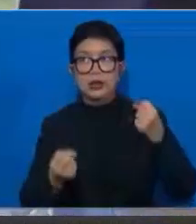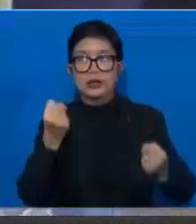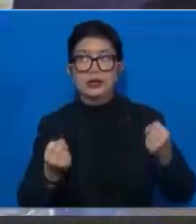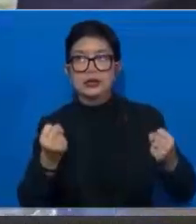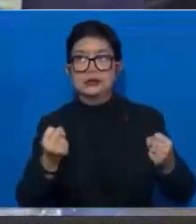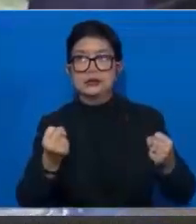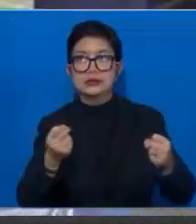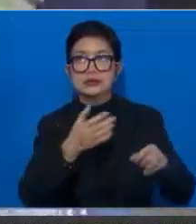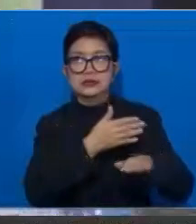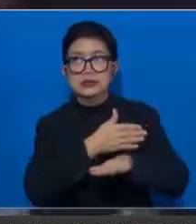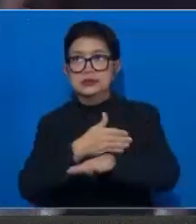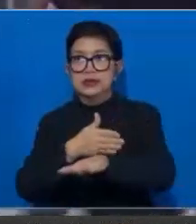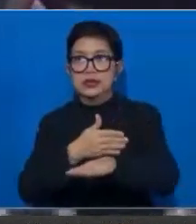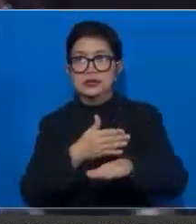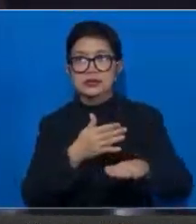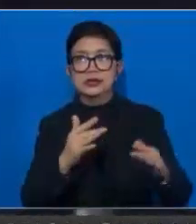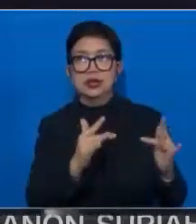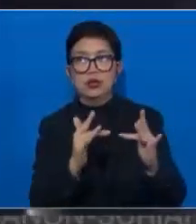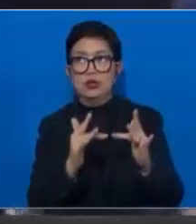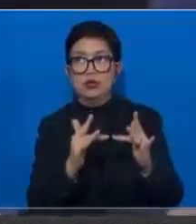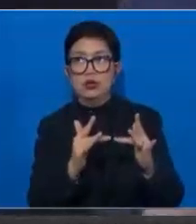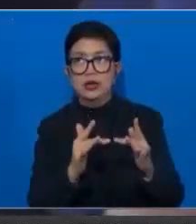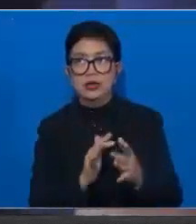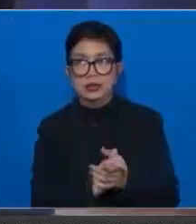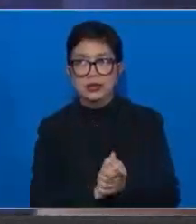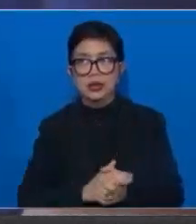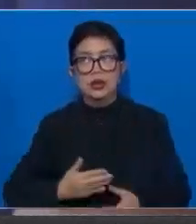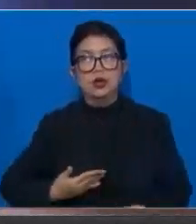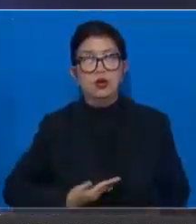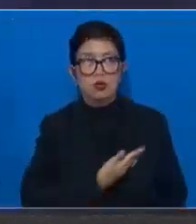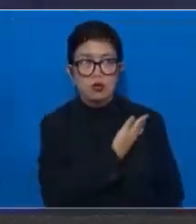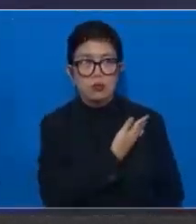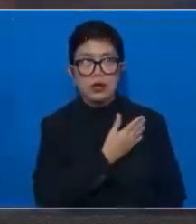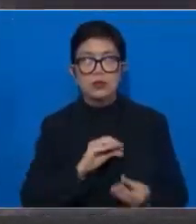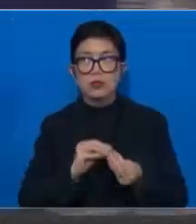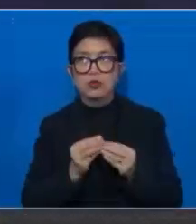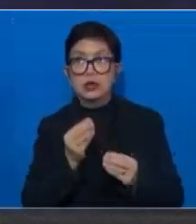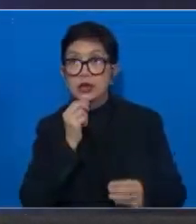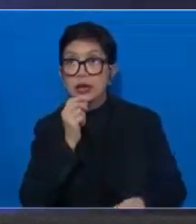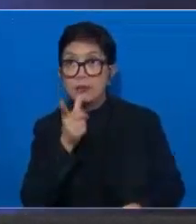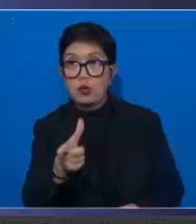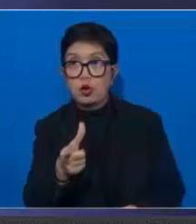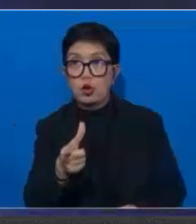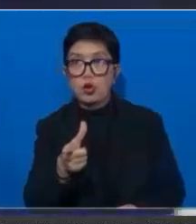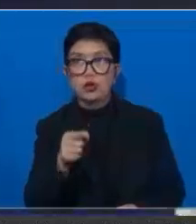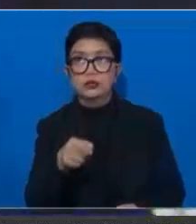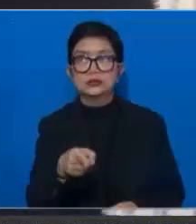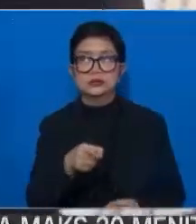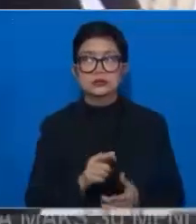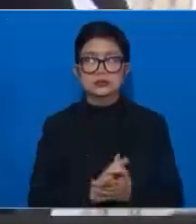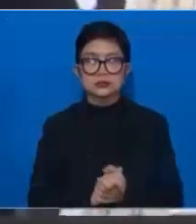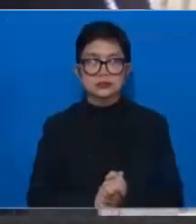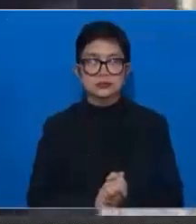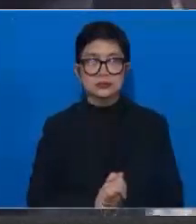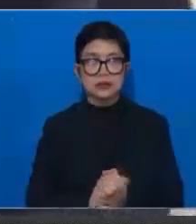penumpangnya. Tersangka ditangkap setelah korban membuat laporan ke polisi. Tersangka diringkus polisi di kawasan Cempaka Putih, Jakarta Pusat